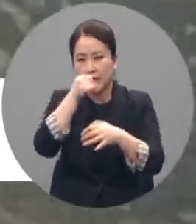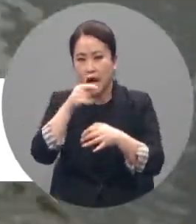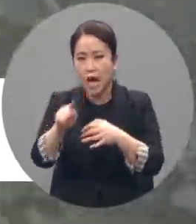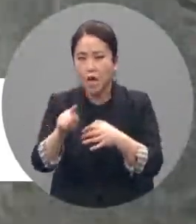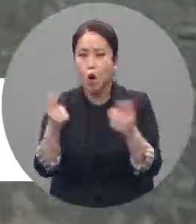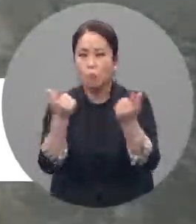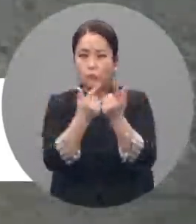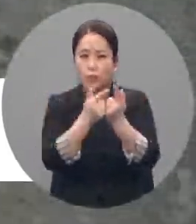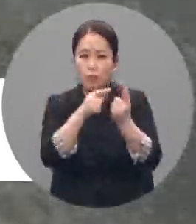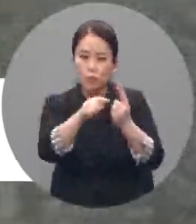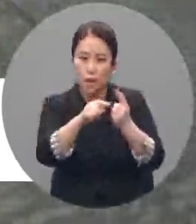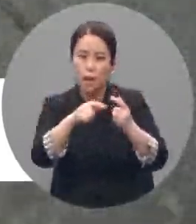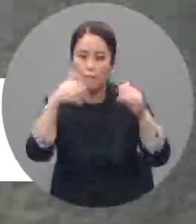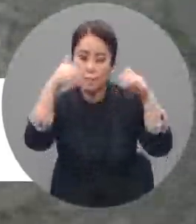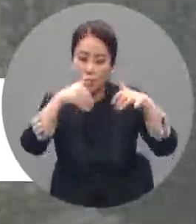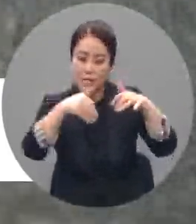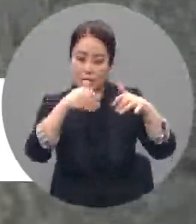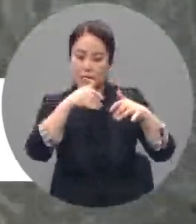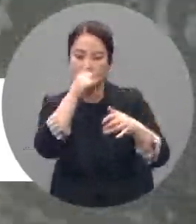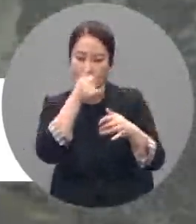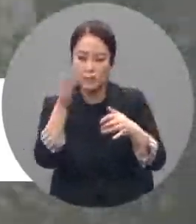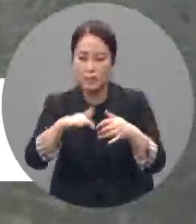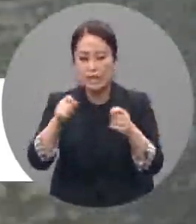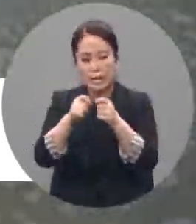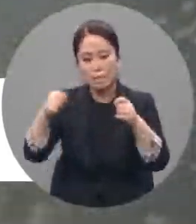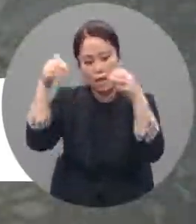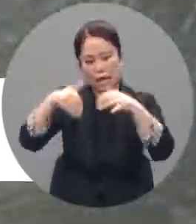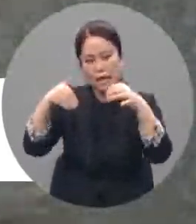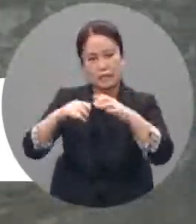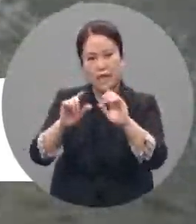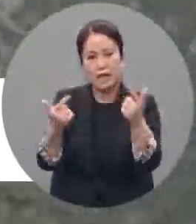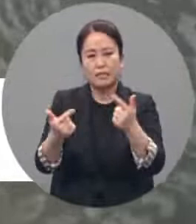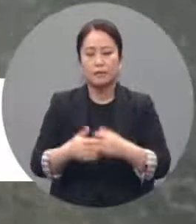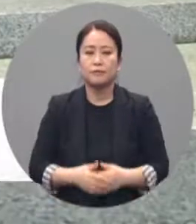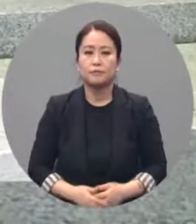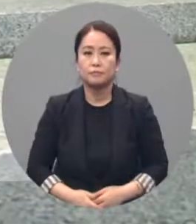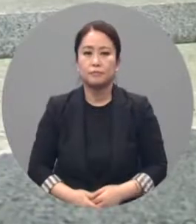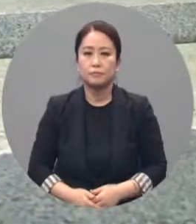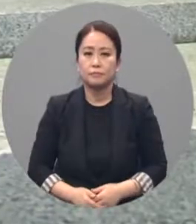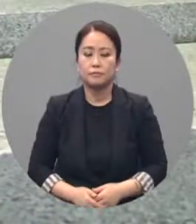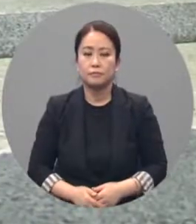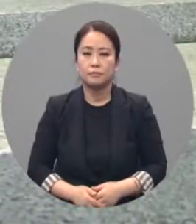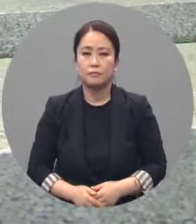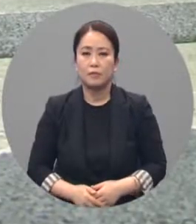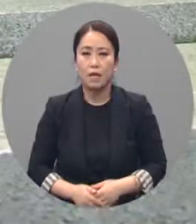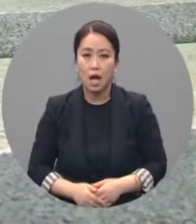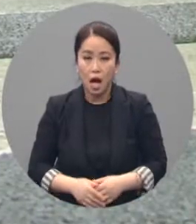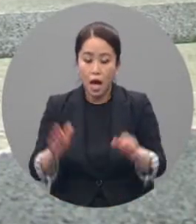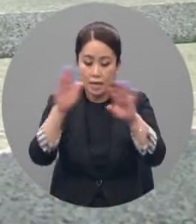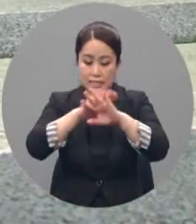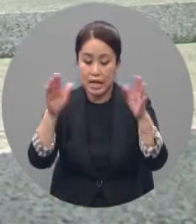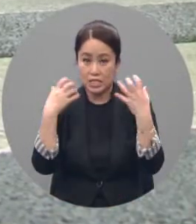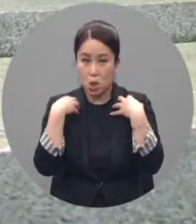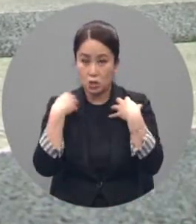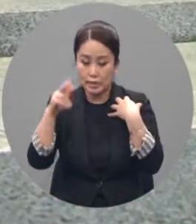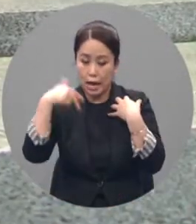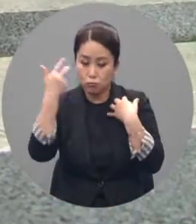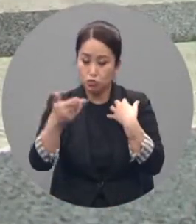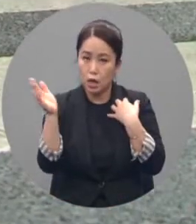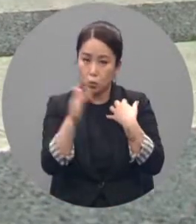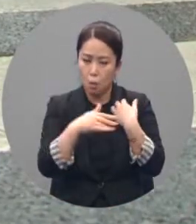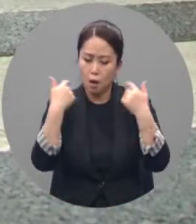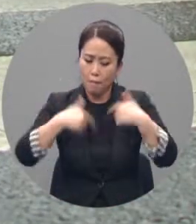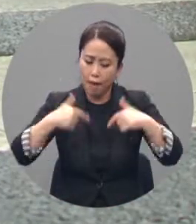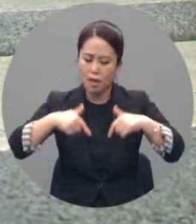수축기에 나타나는 형태이고 장마처럼 정형화하기는 어렵습니다. 기상청은 다음 주에도 거의 매일같이 비가